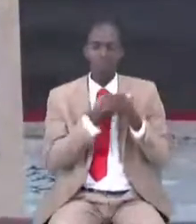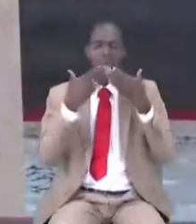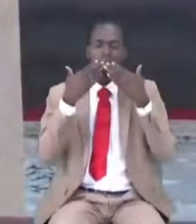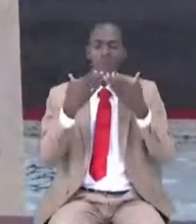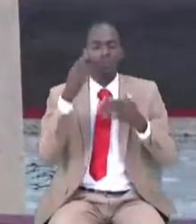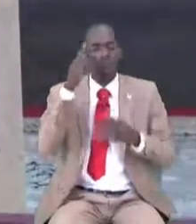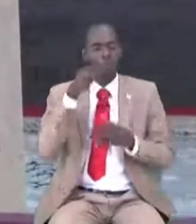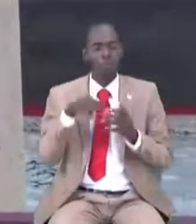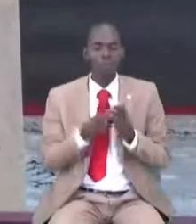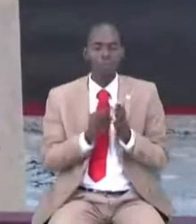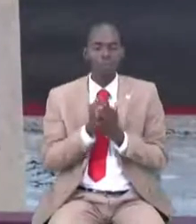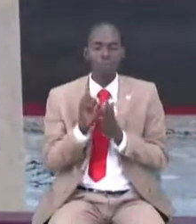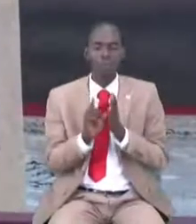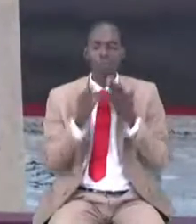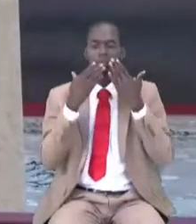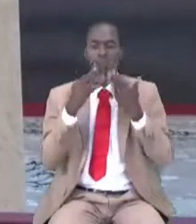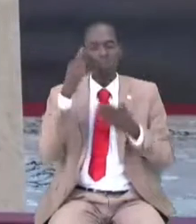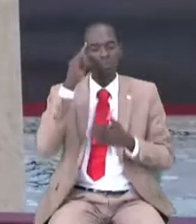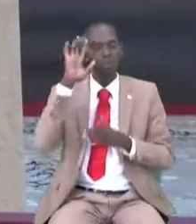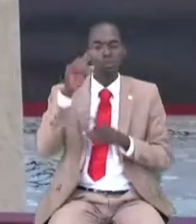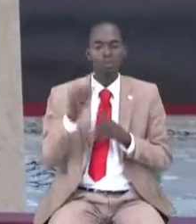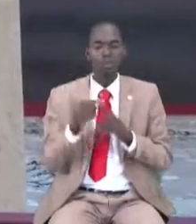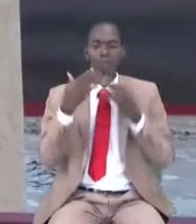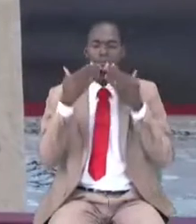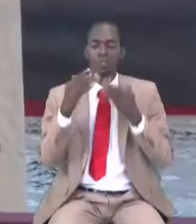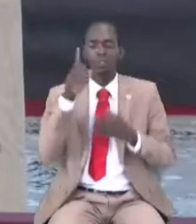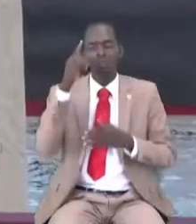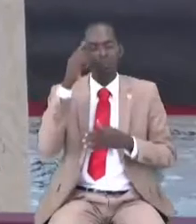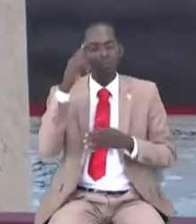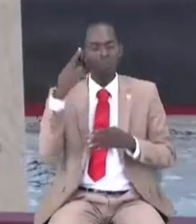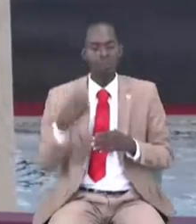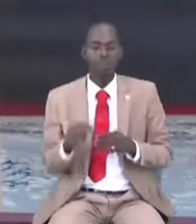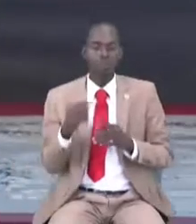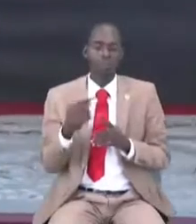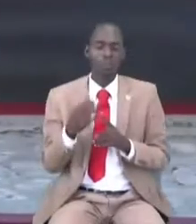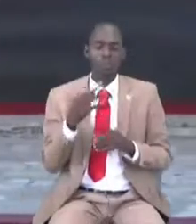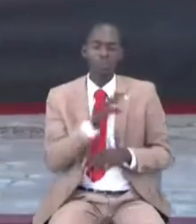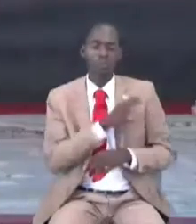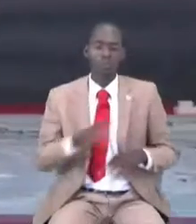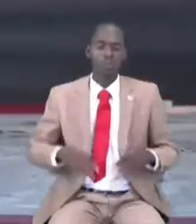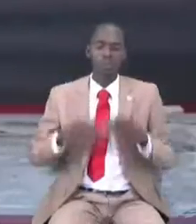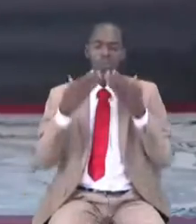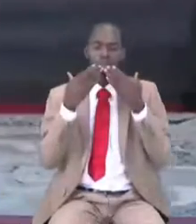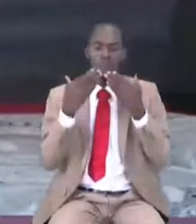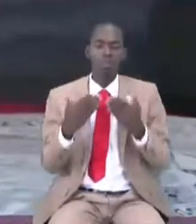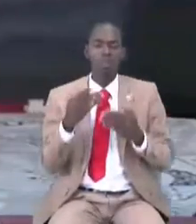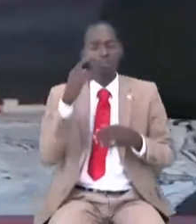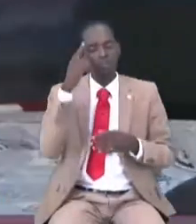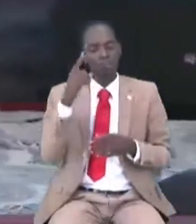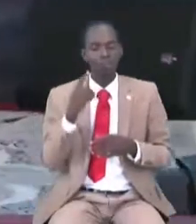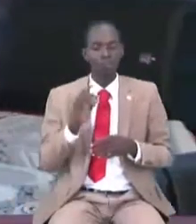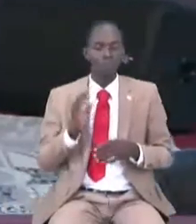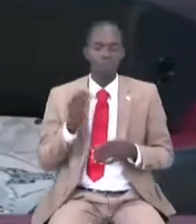le message de Christ. Merci pour notre salut. Nous demandons, Seigneur, que ce